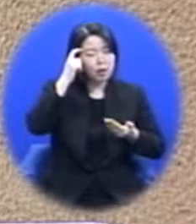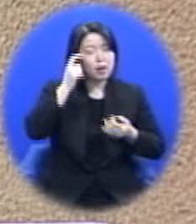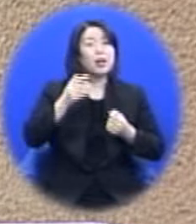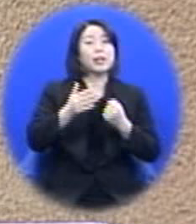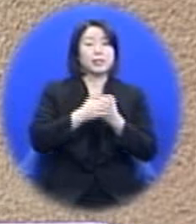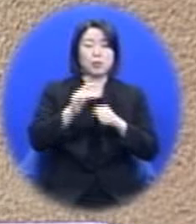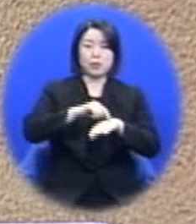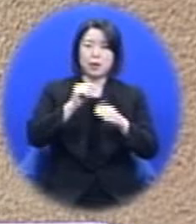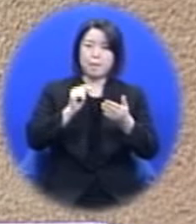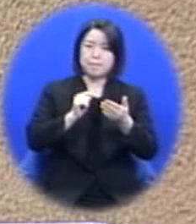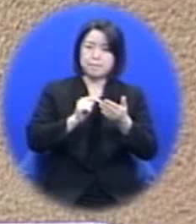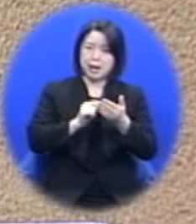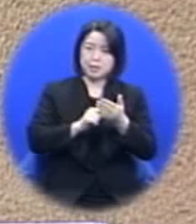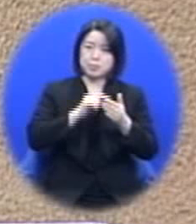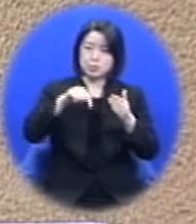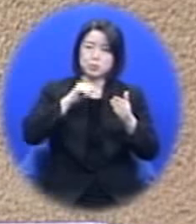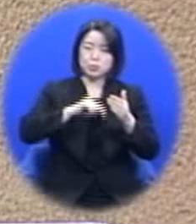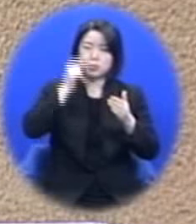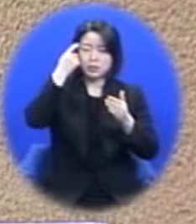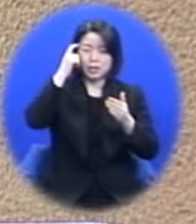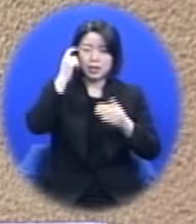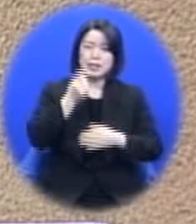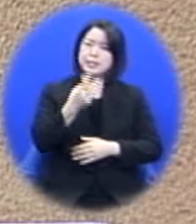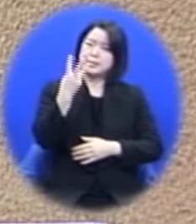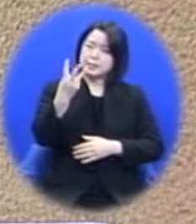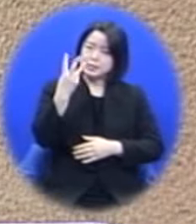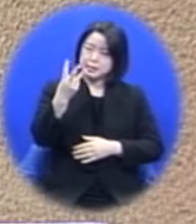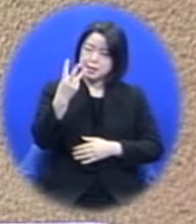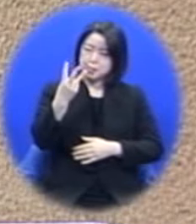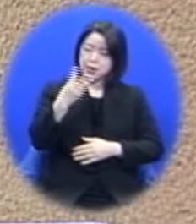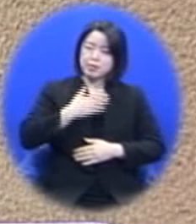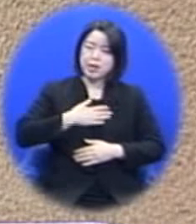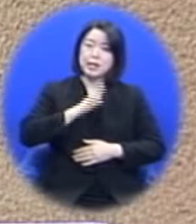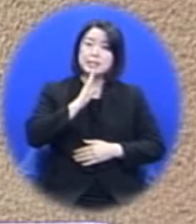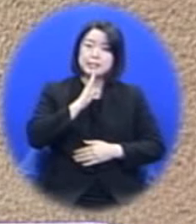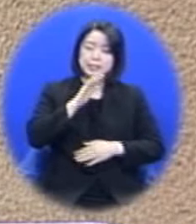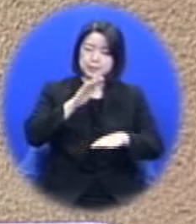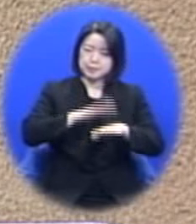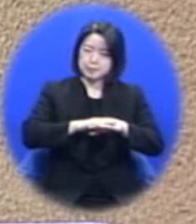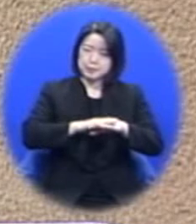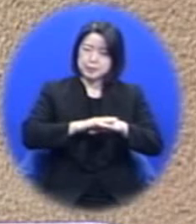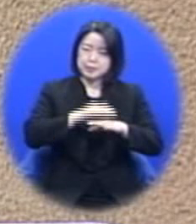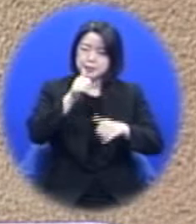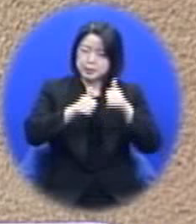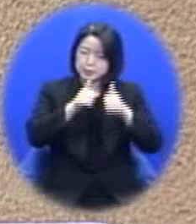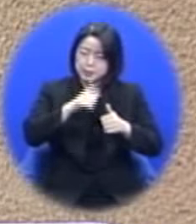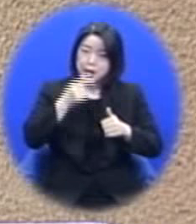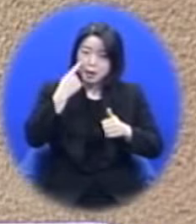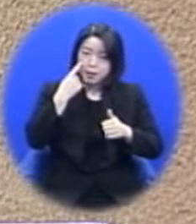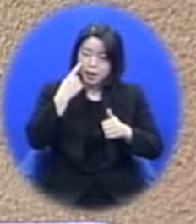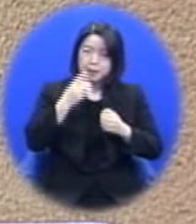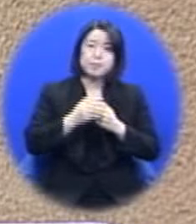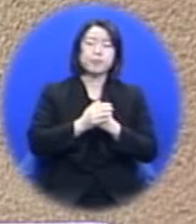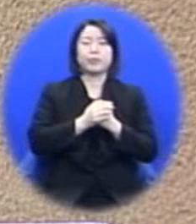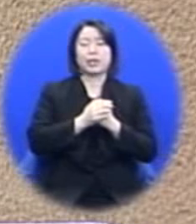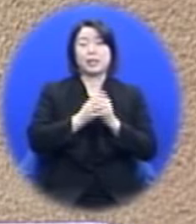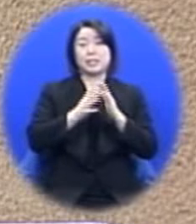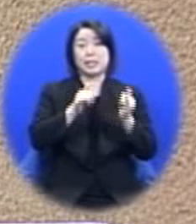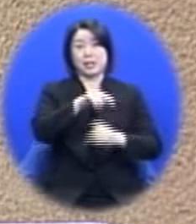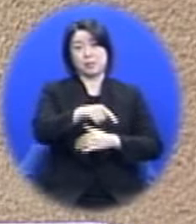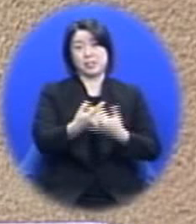그래서 마음에 생각하기를 세번 내가 한번 실제로 실험을 해봐야 되겠다. 사람이 이렇게